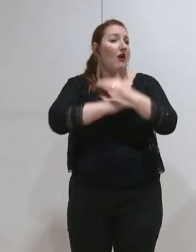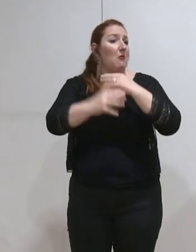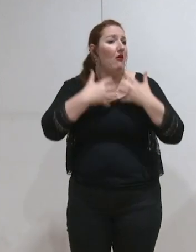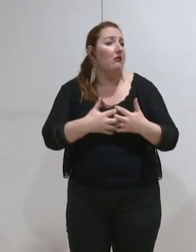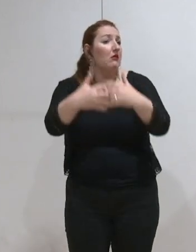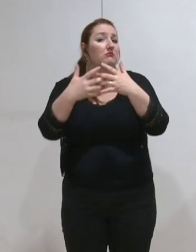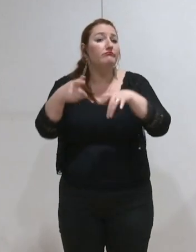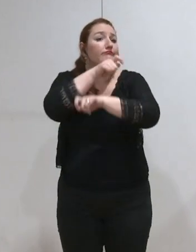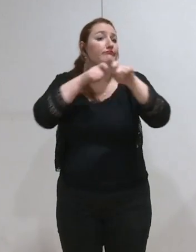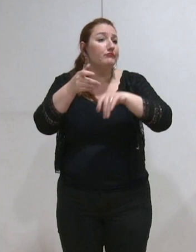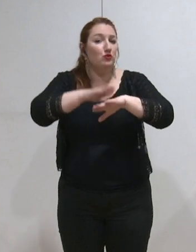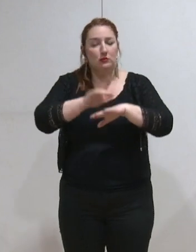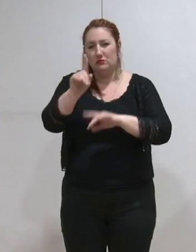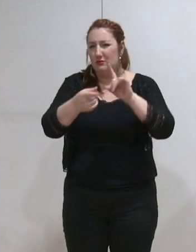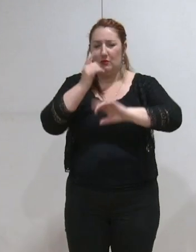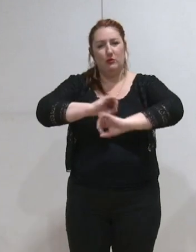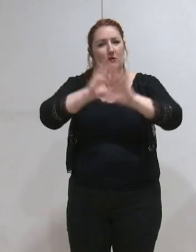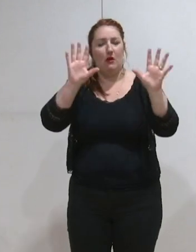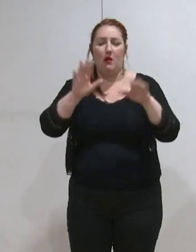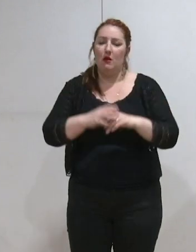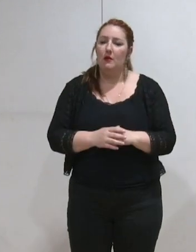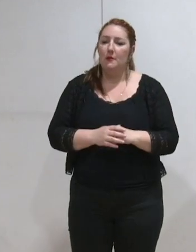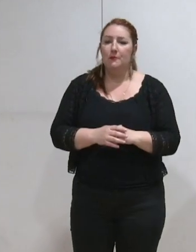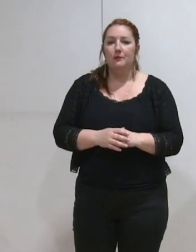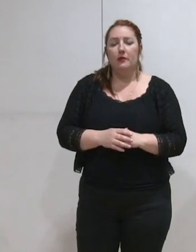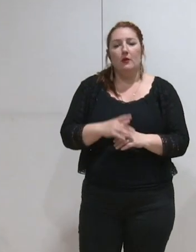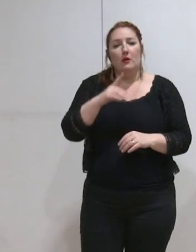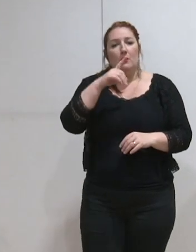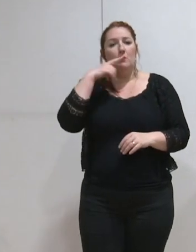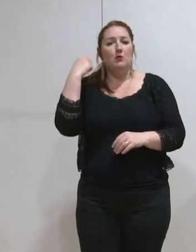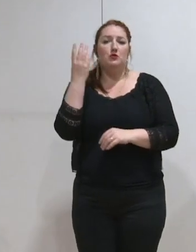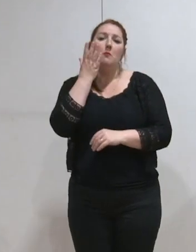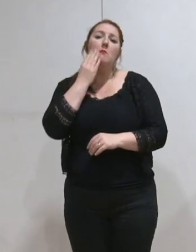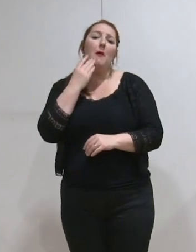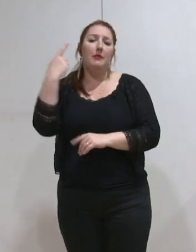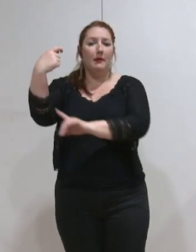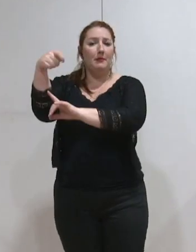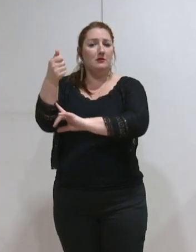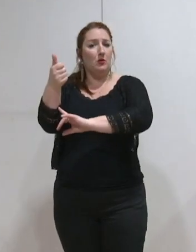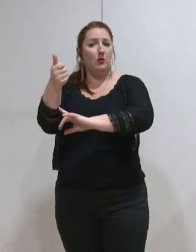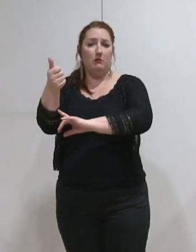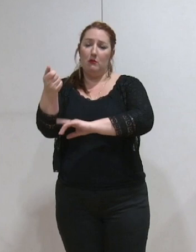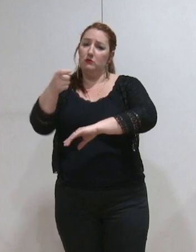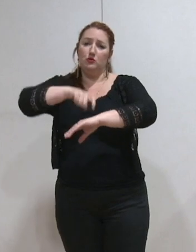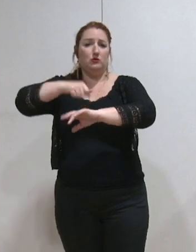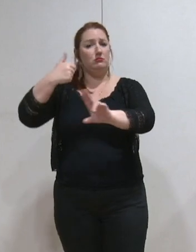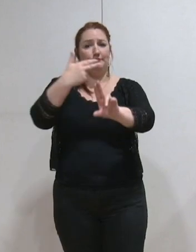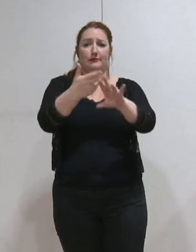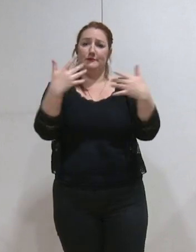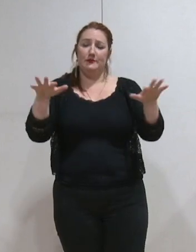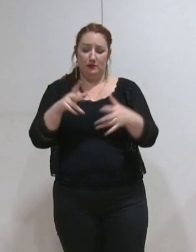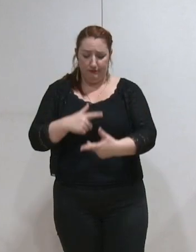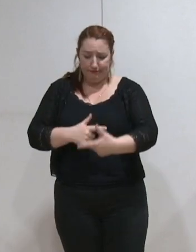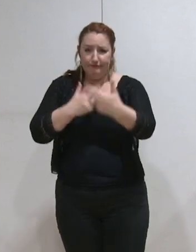cela a été immédiatement indiqué par le président Barbier la première tranche de ce plan de relance ne concerne que les